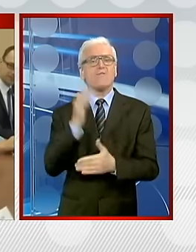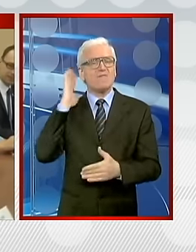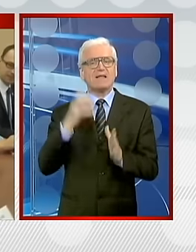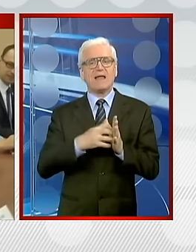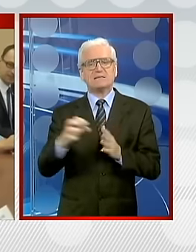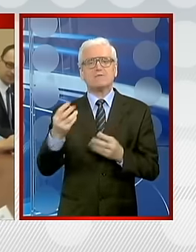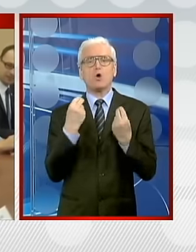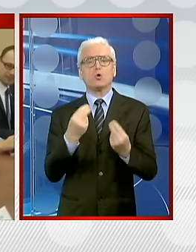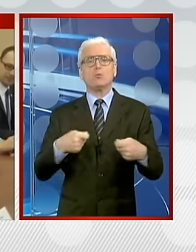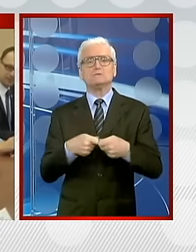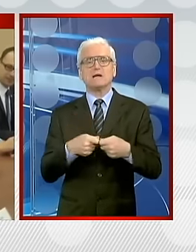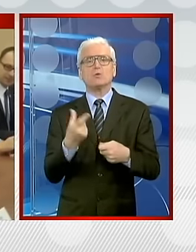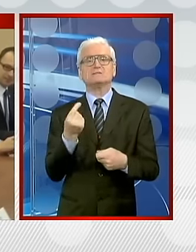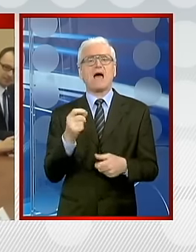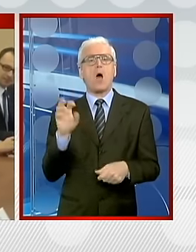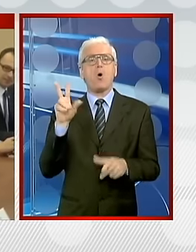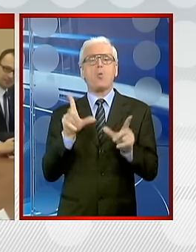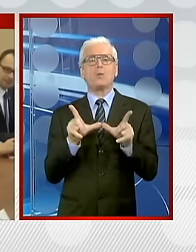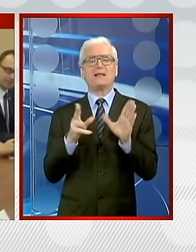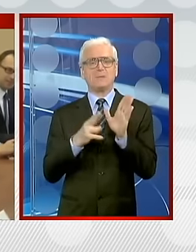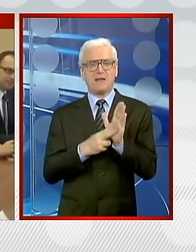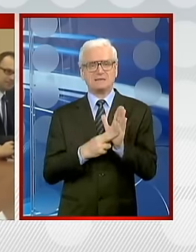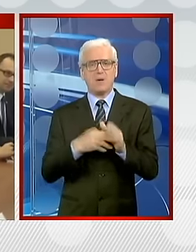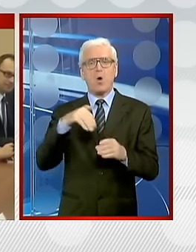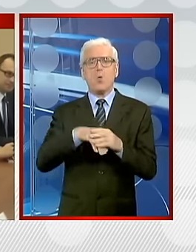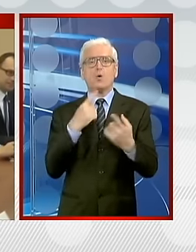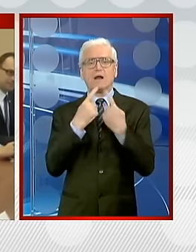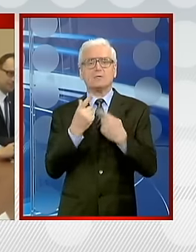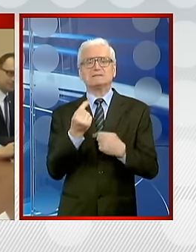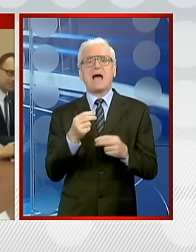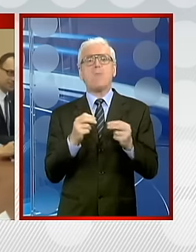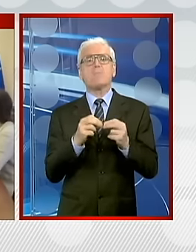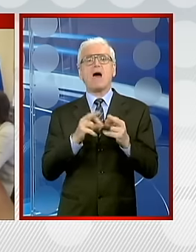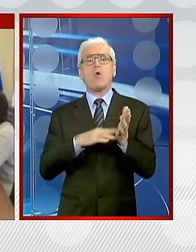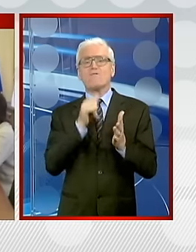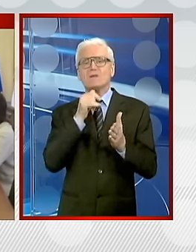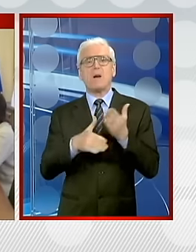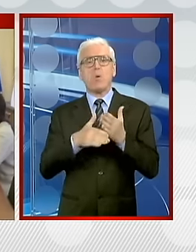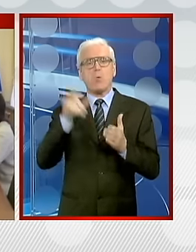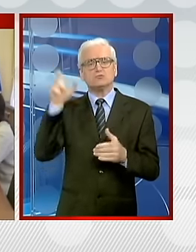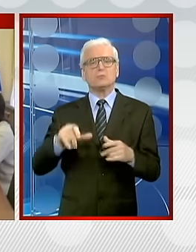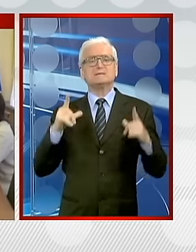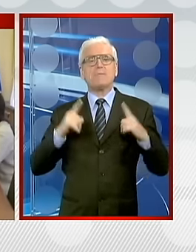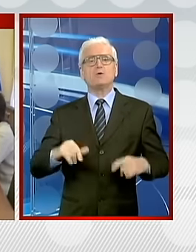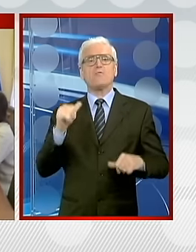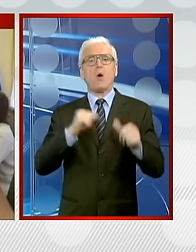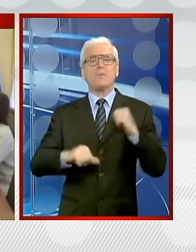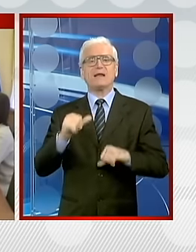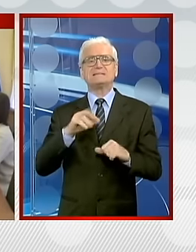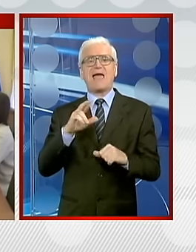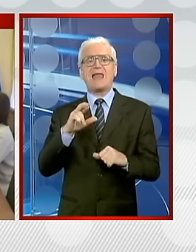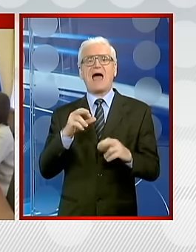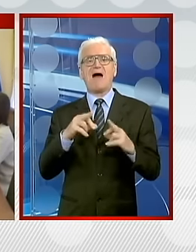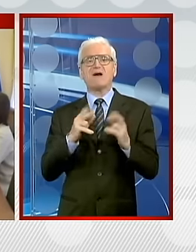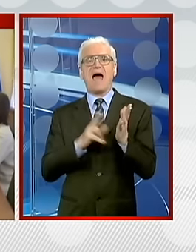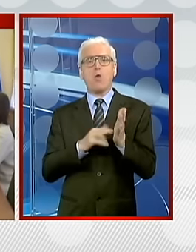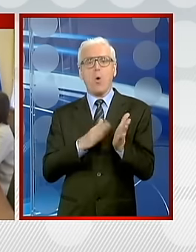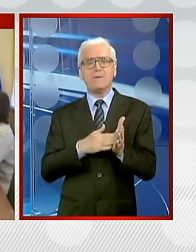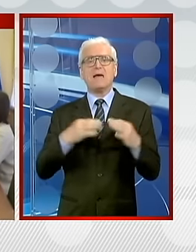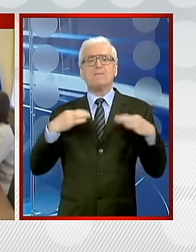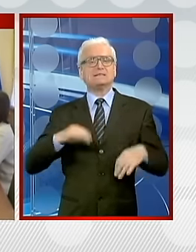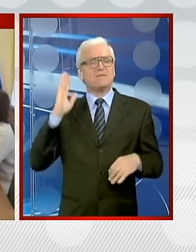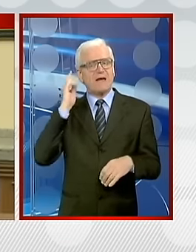nastaviti dobru saradnju sa Ujedinjenim nacijama. U razgovoru sa Banovim pomoćnikom za mirovne operacije El Gasimom Vanom,